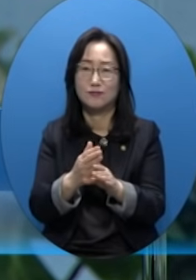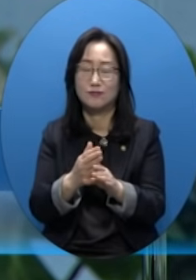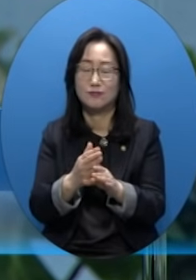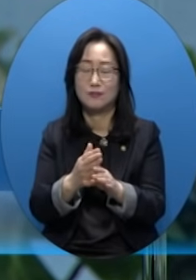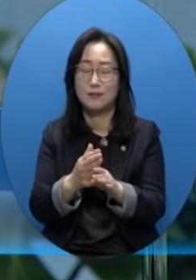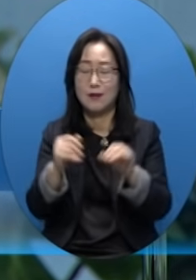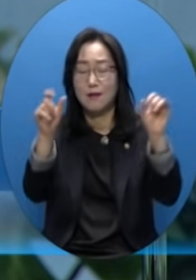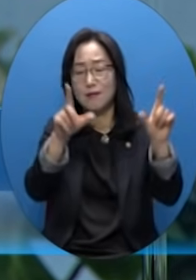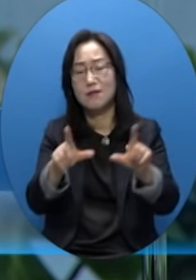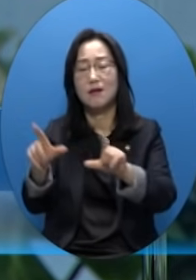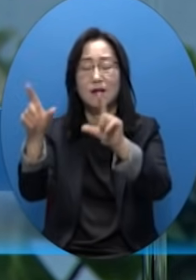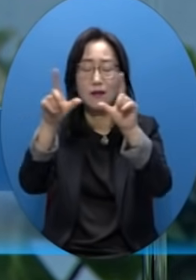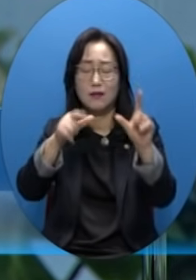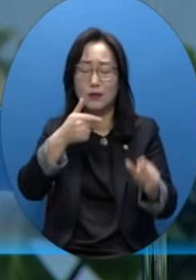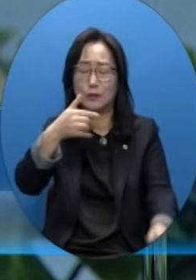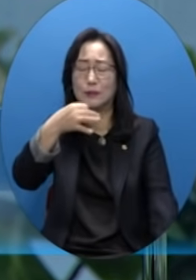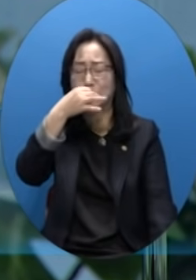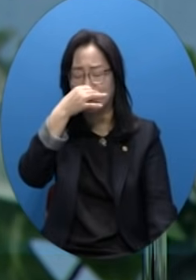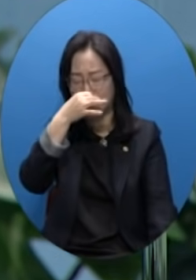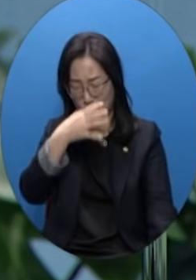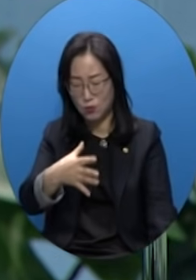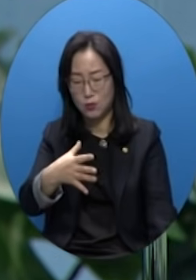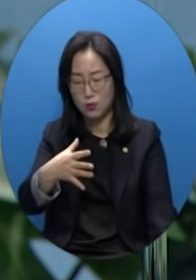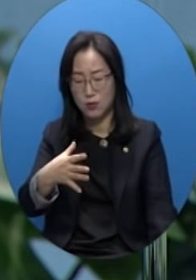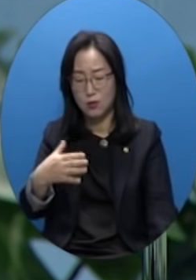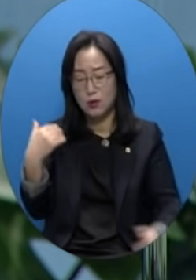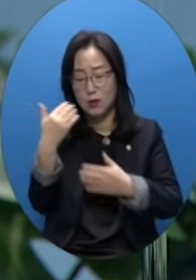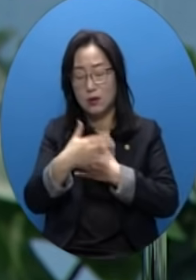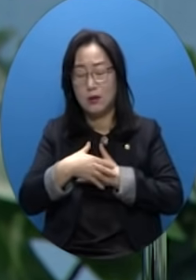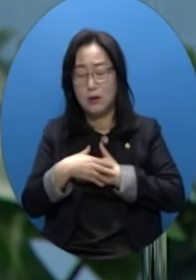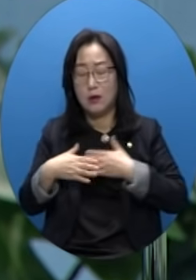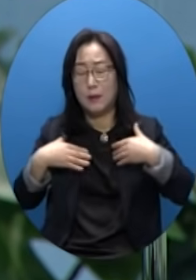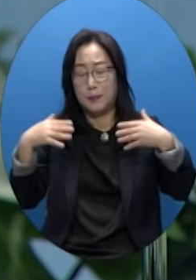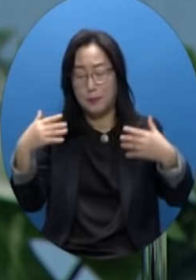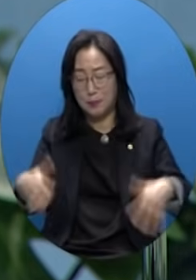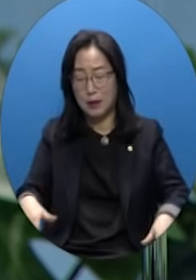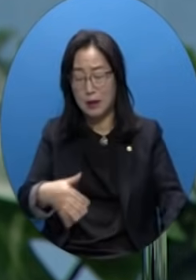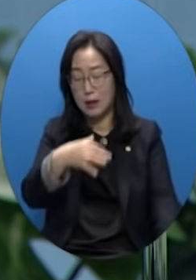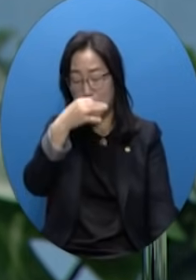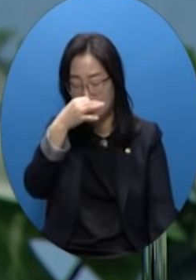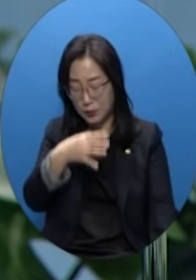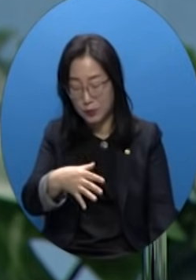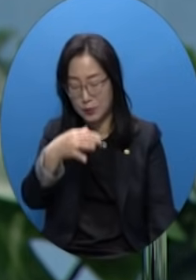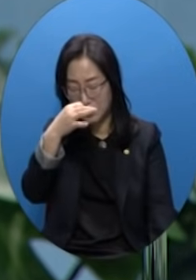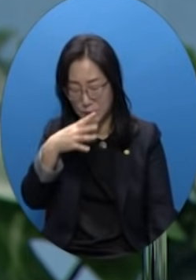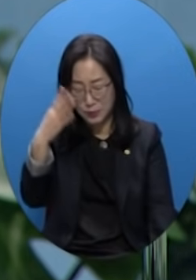삶이 너무 힘들어서 육신이 피곤하고 지치고 곳 아팠어